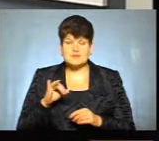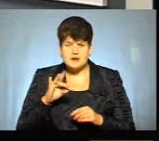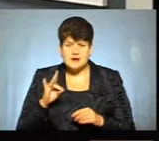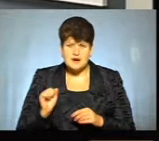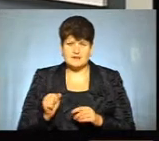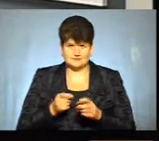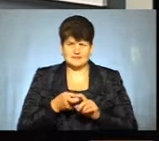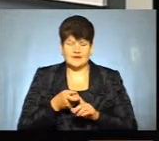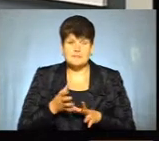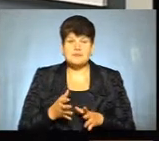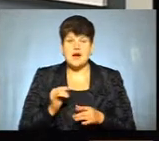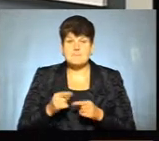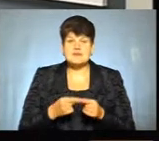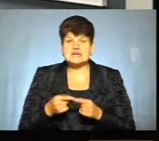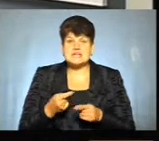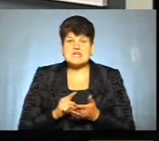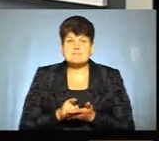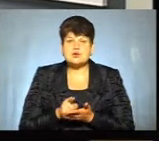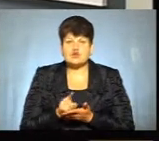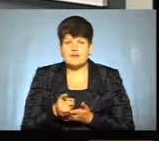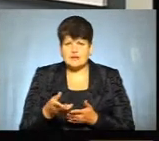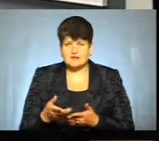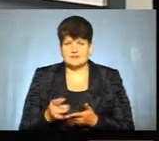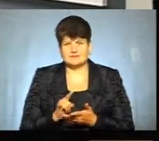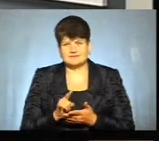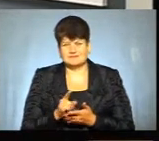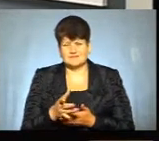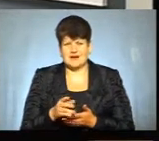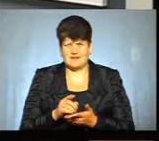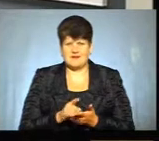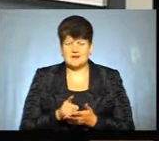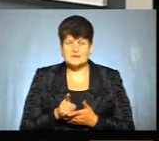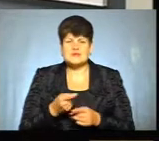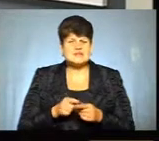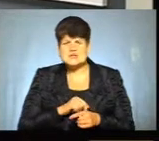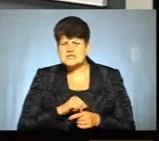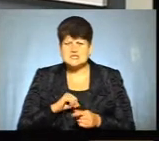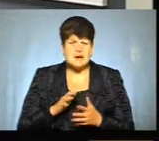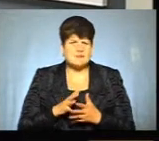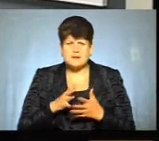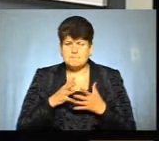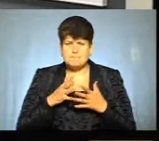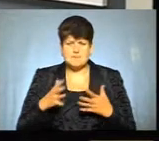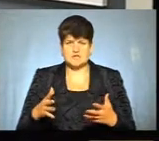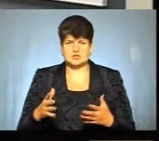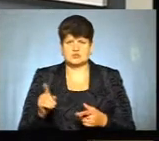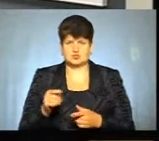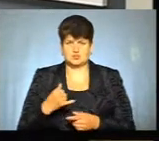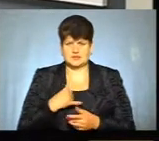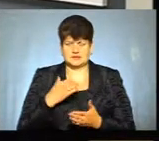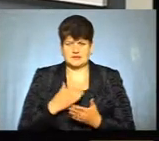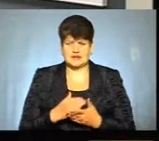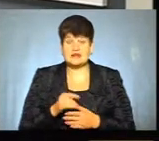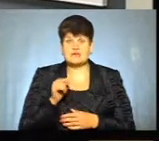основному передається вона через мишовидних гризунів. Мишовидні гризуни – це у нас найбільший вид савців, який у нас є.